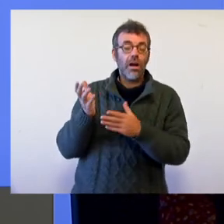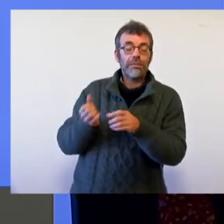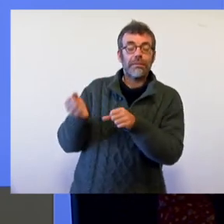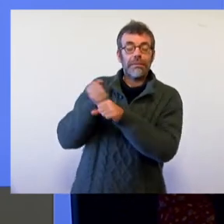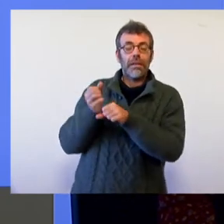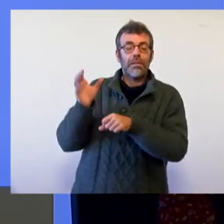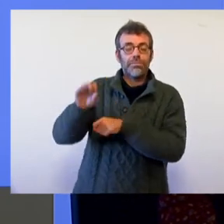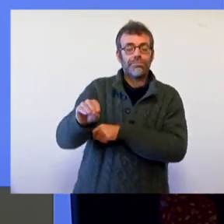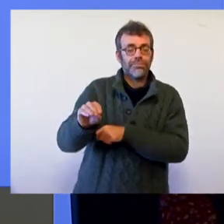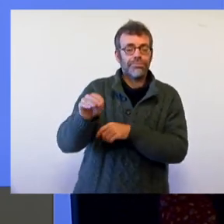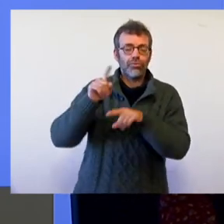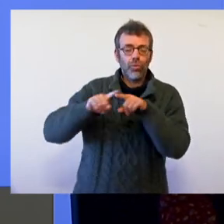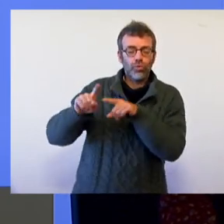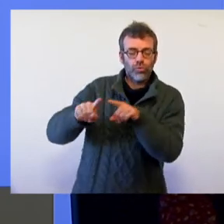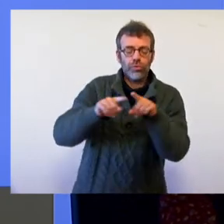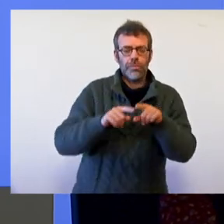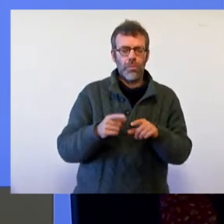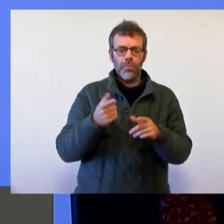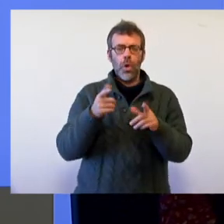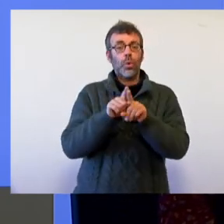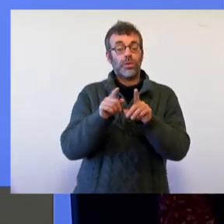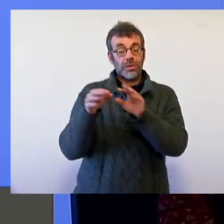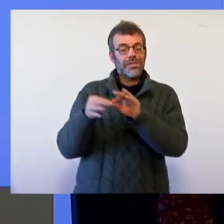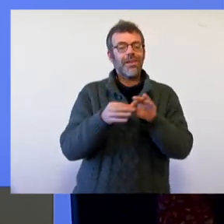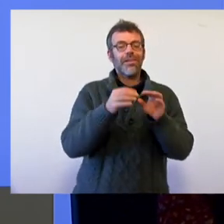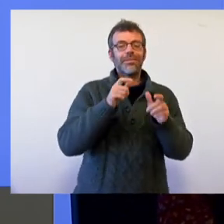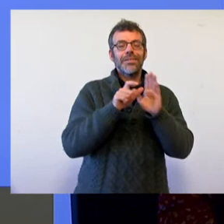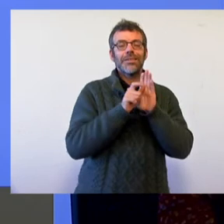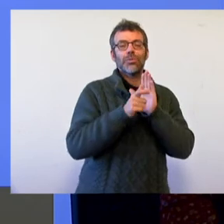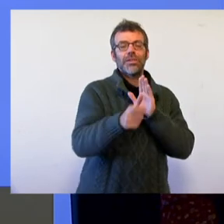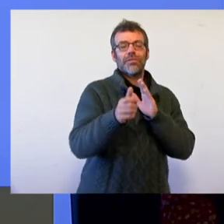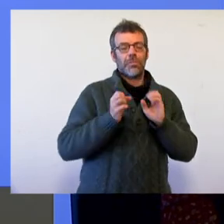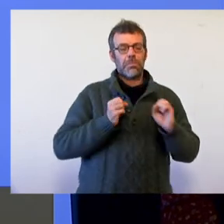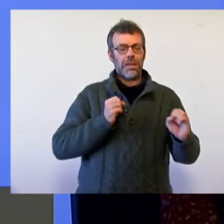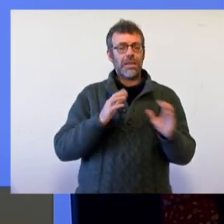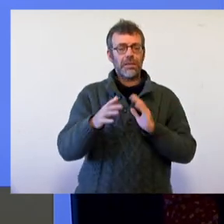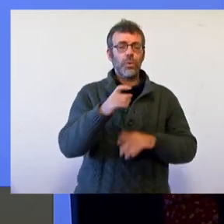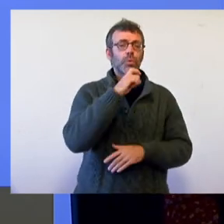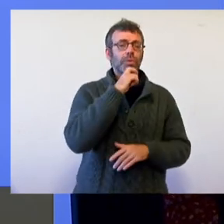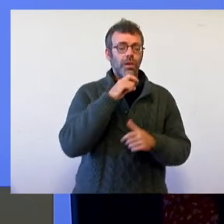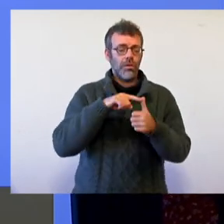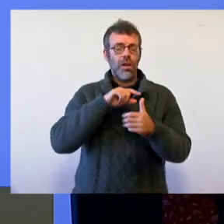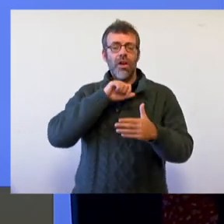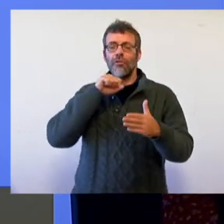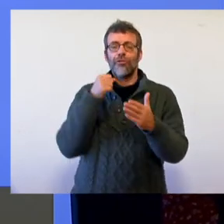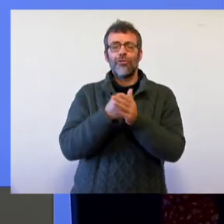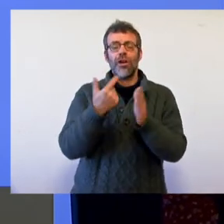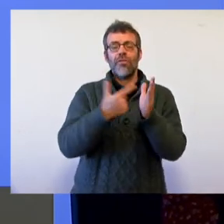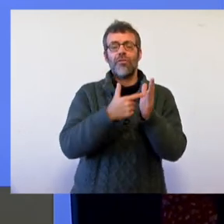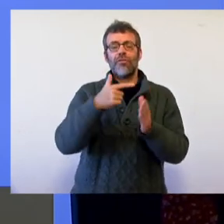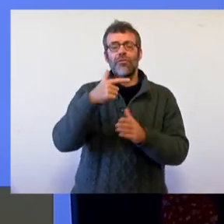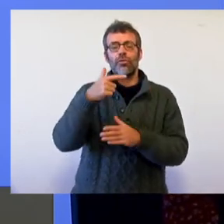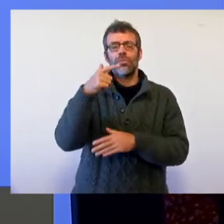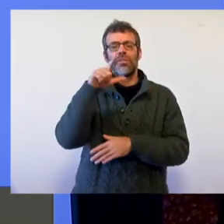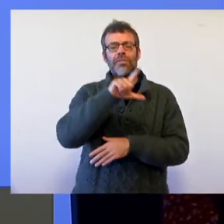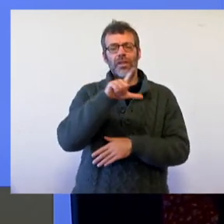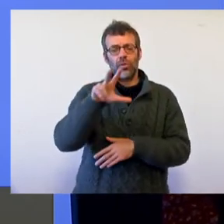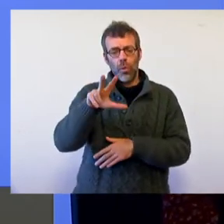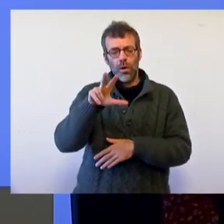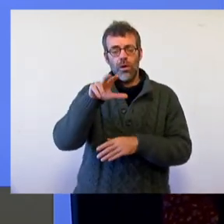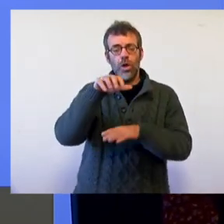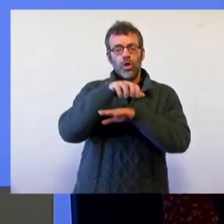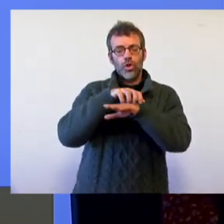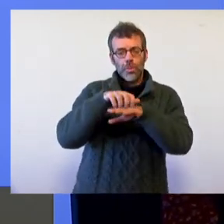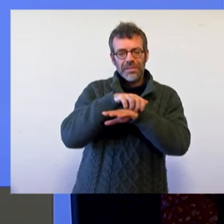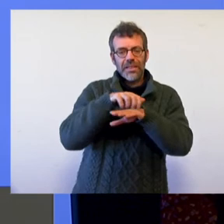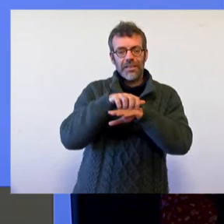les dispositifs de médiation tout à l'heure, fin 23, il y aura le commissariat mixte de la police municipale et de